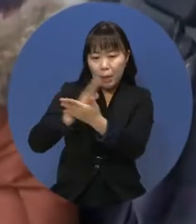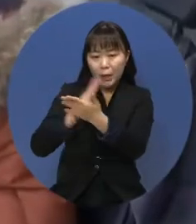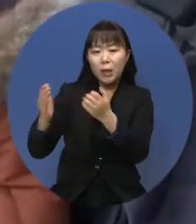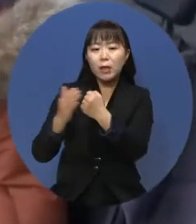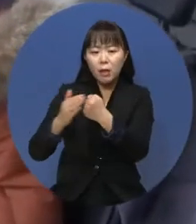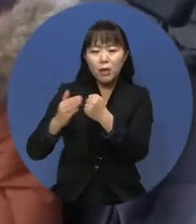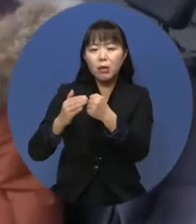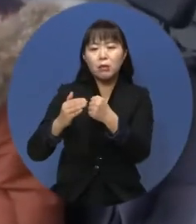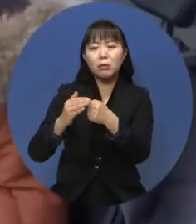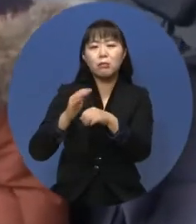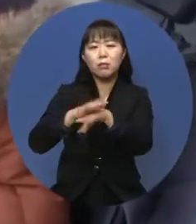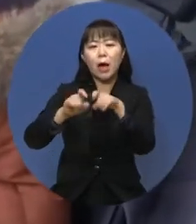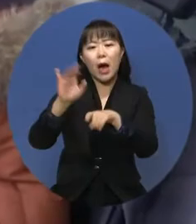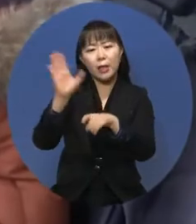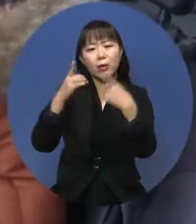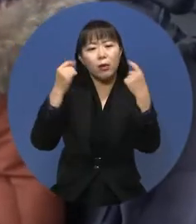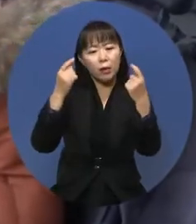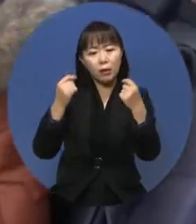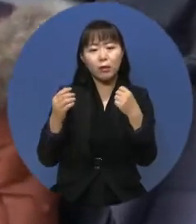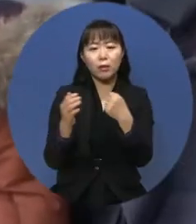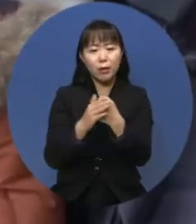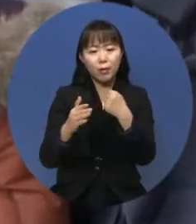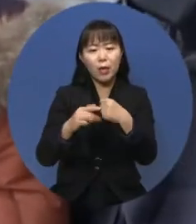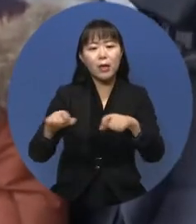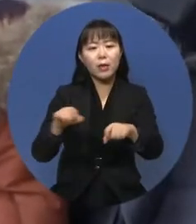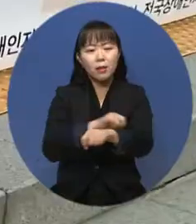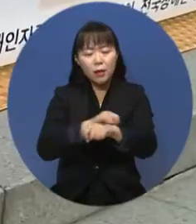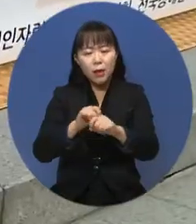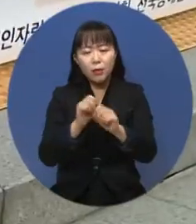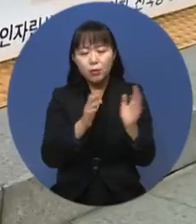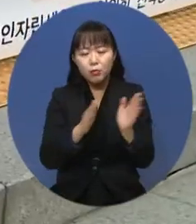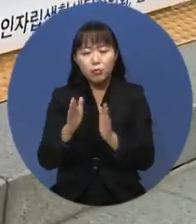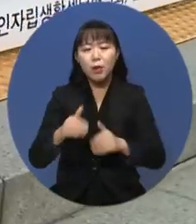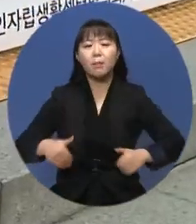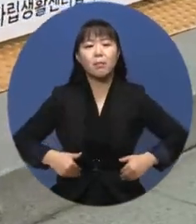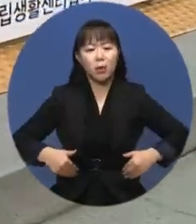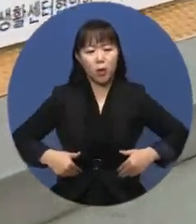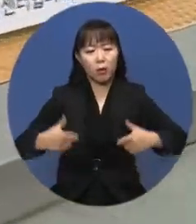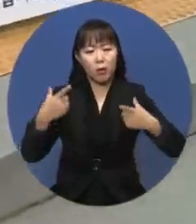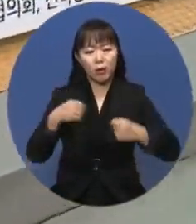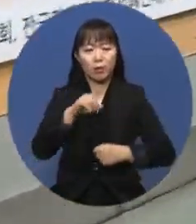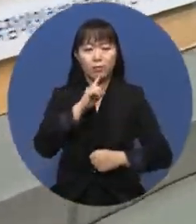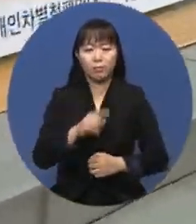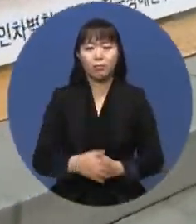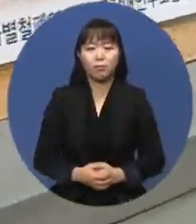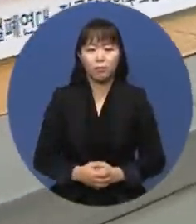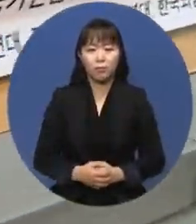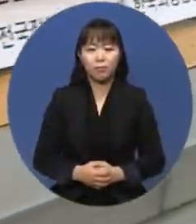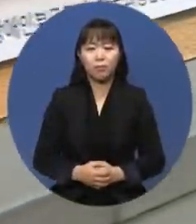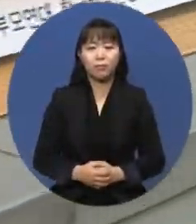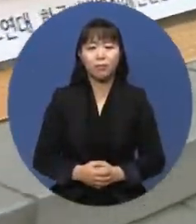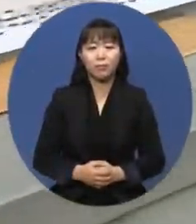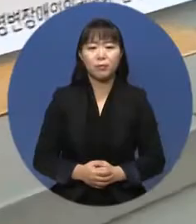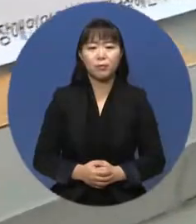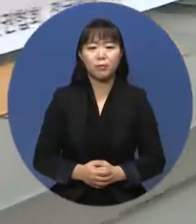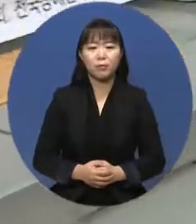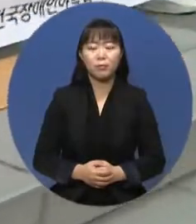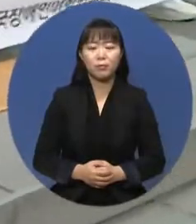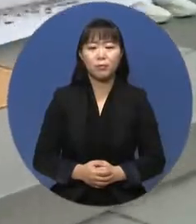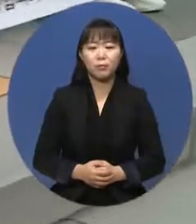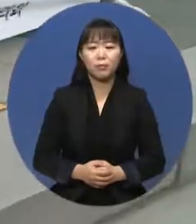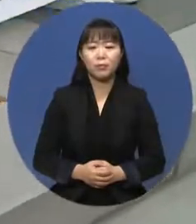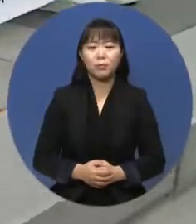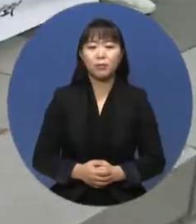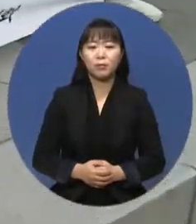않은 것으로 파악된다 고 절에 특단의 조치가 이루어질 것으로 취역 됐습니다 복제 의해서 서점